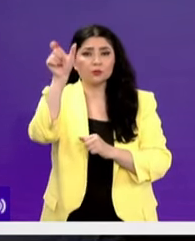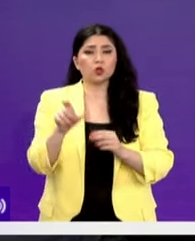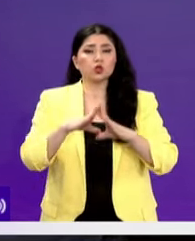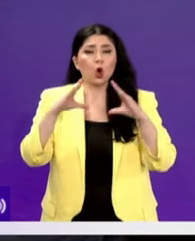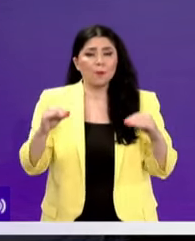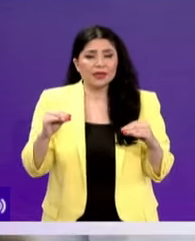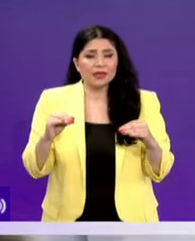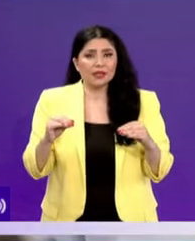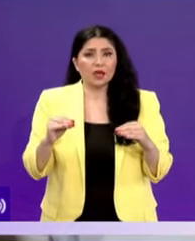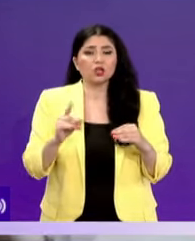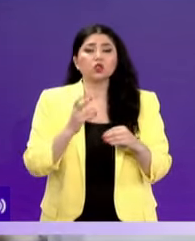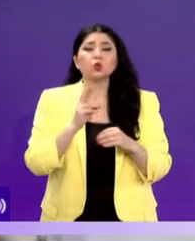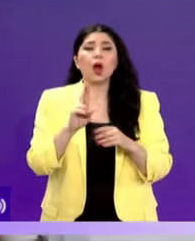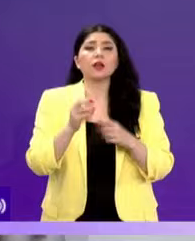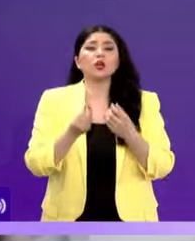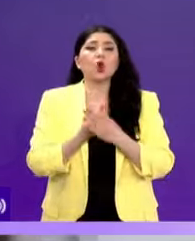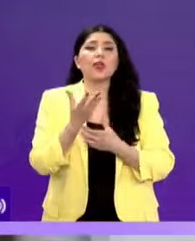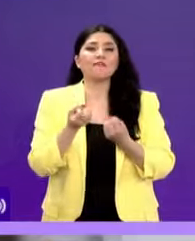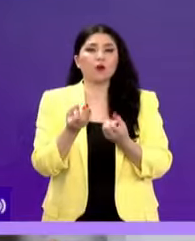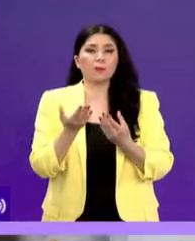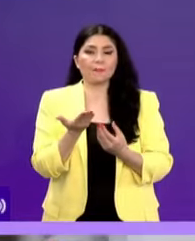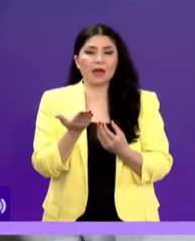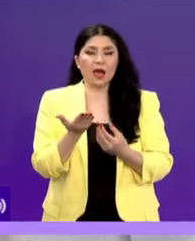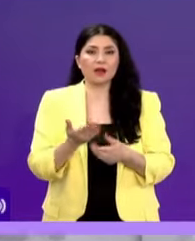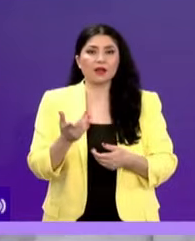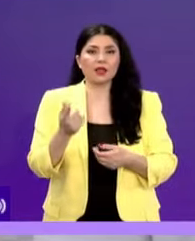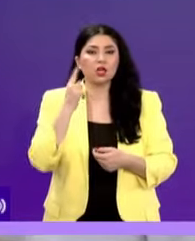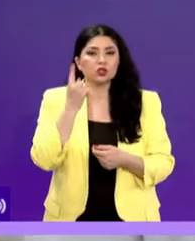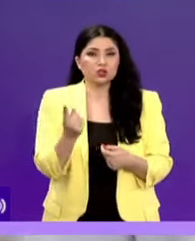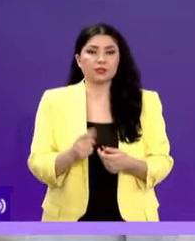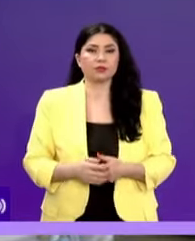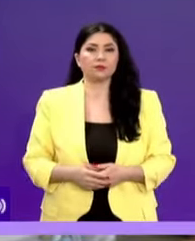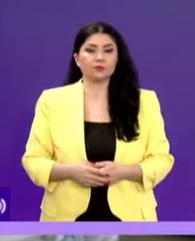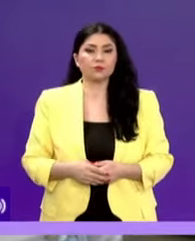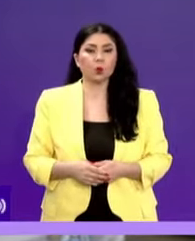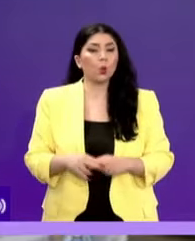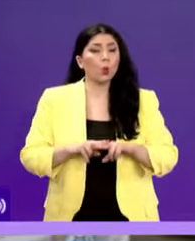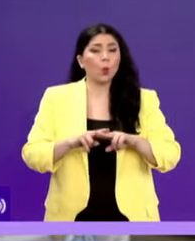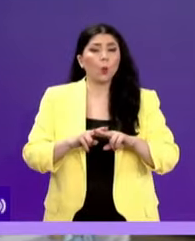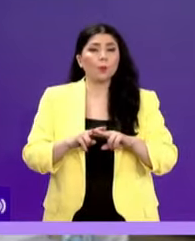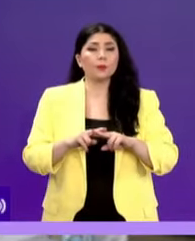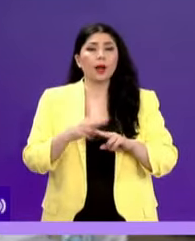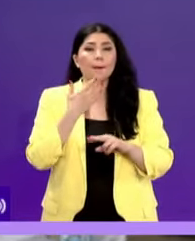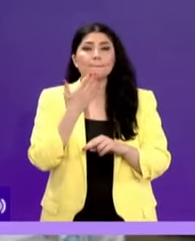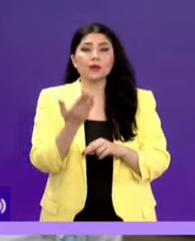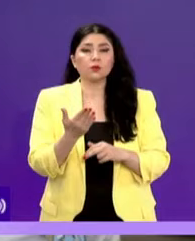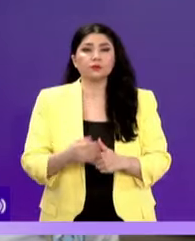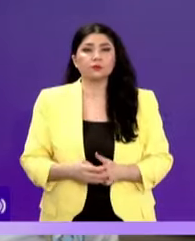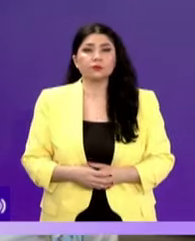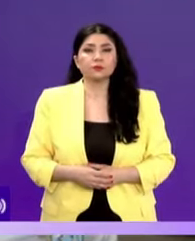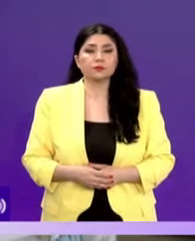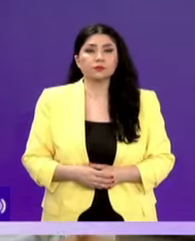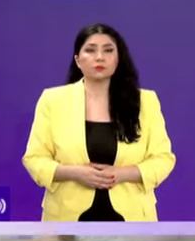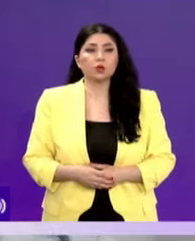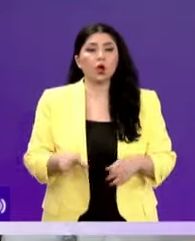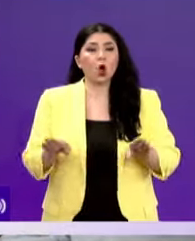la cele mai noi informații pe care le aveți. Cum li s-au părut colegilor dumneavoastră care au discutat